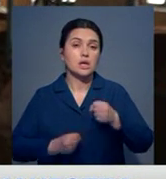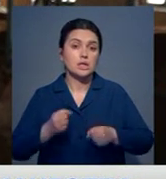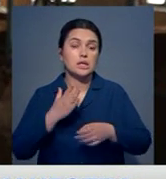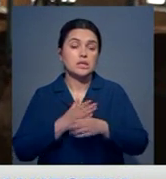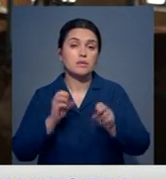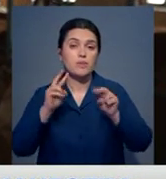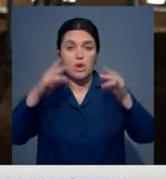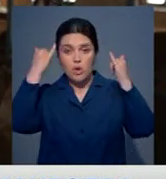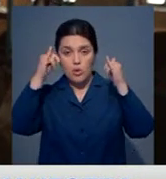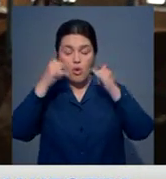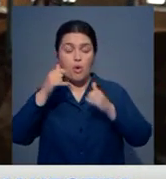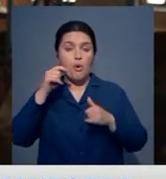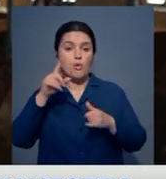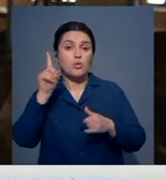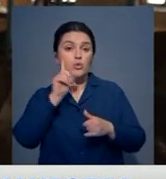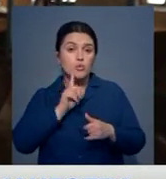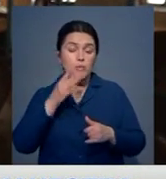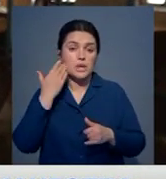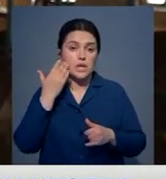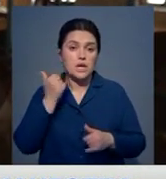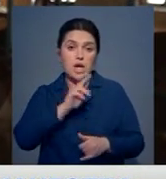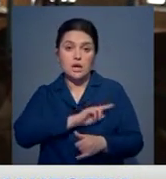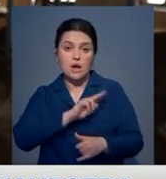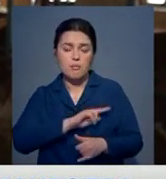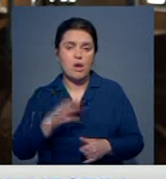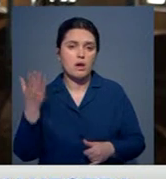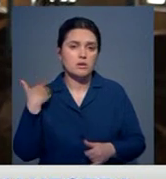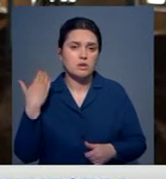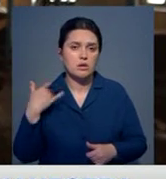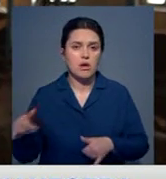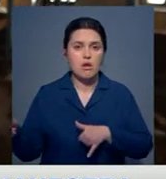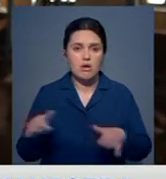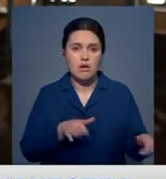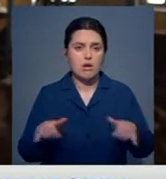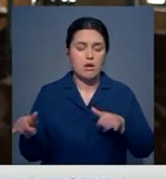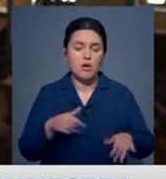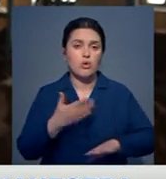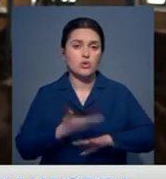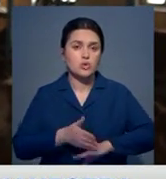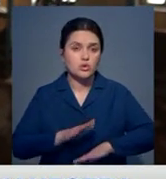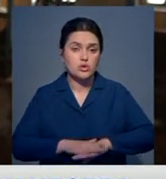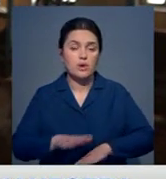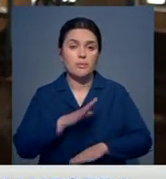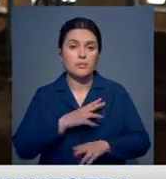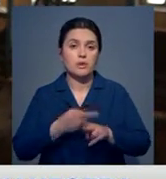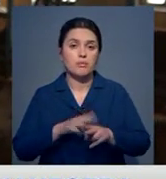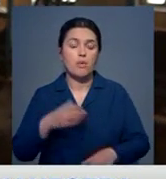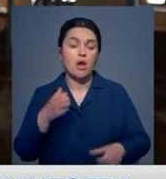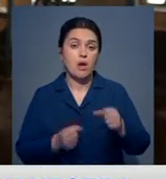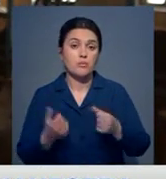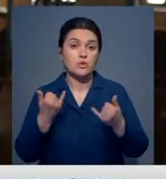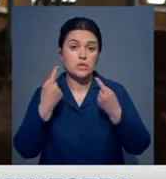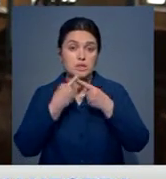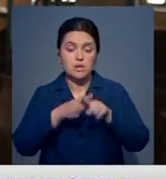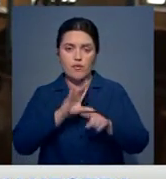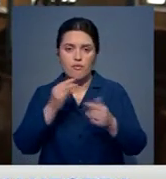которая намного облегчила работу. Теперь дояркам не надо, как раньше, носить тяжелые фляги и ведра. Современная доильная техника